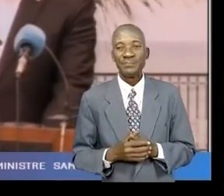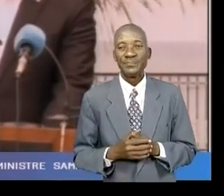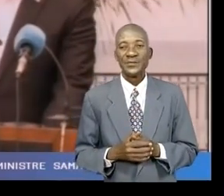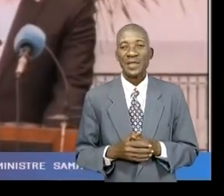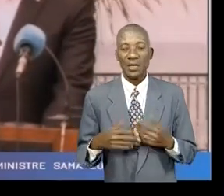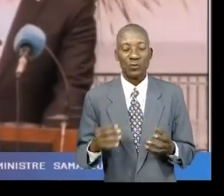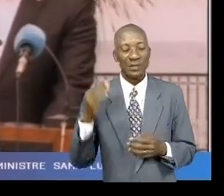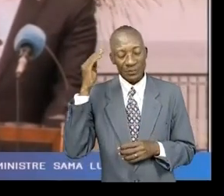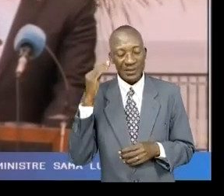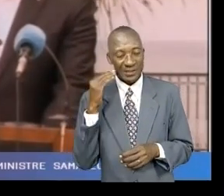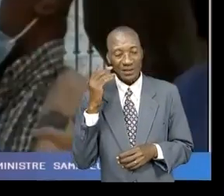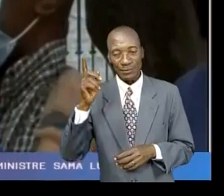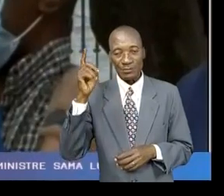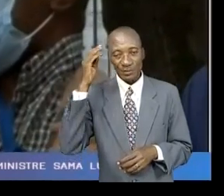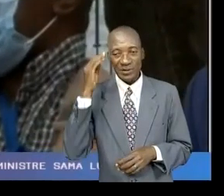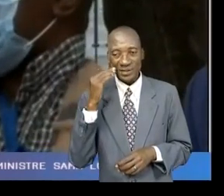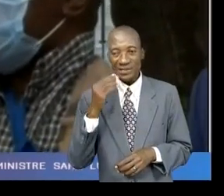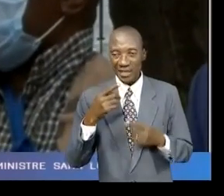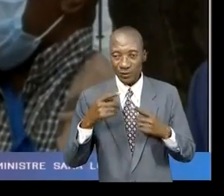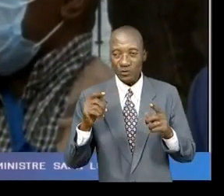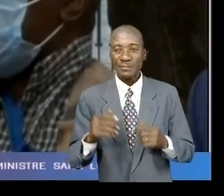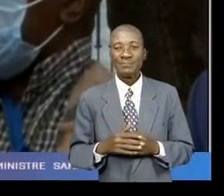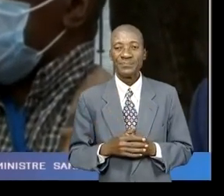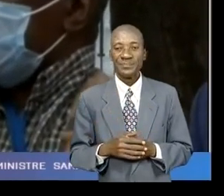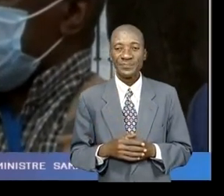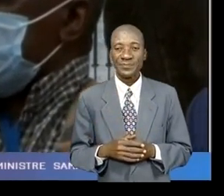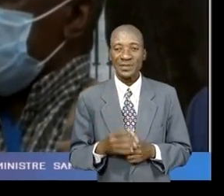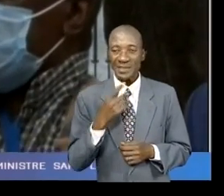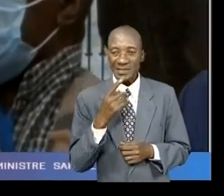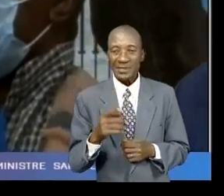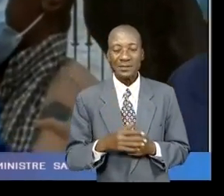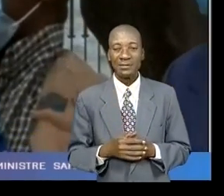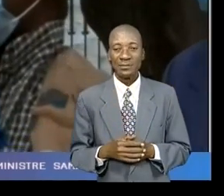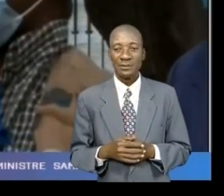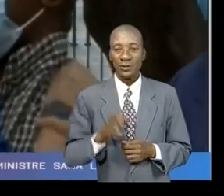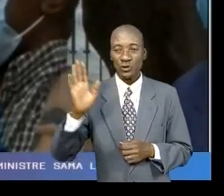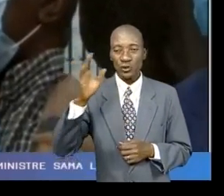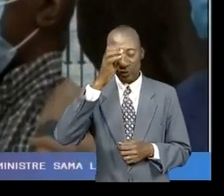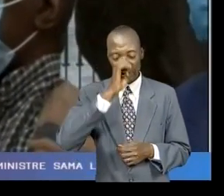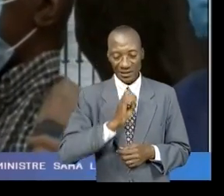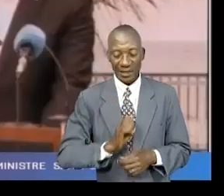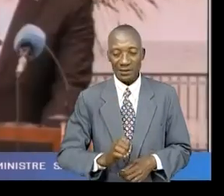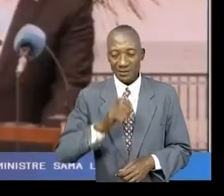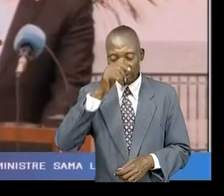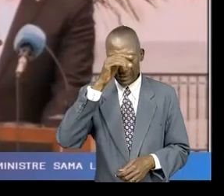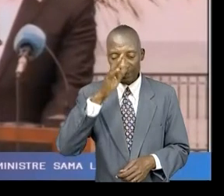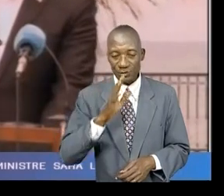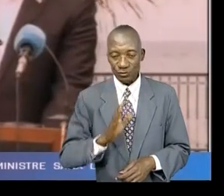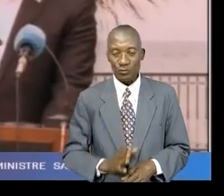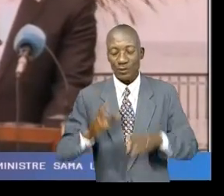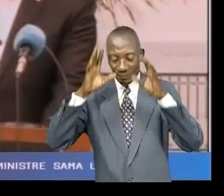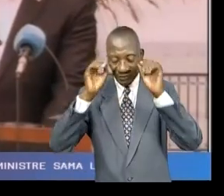d'annoncer que Son Excellence, Monsieur le Président de la République, chef de